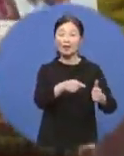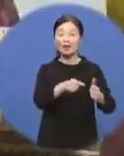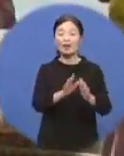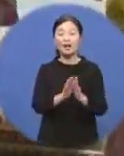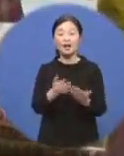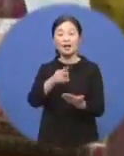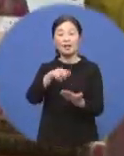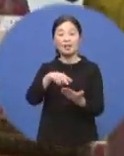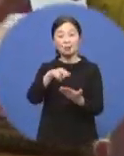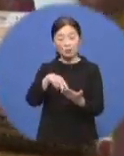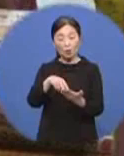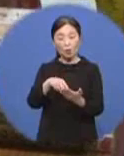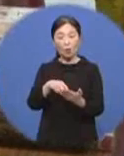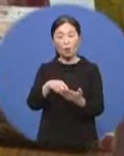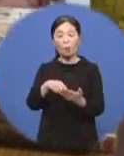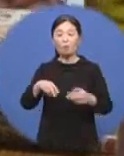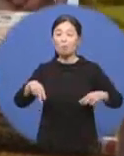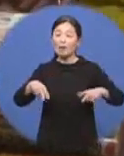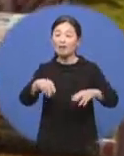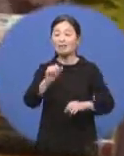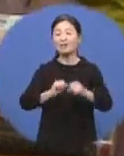です。